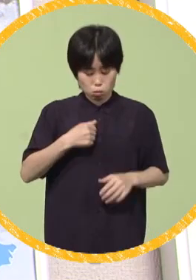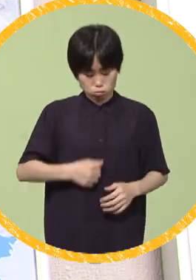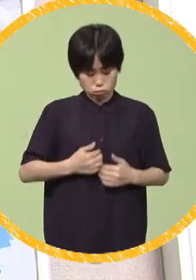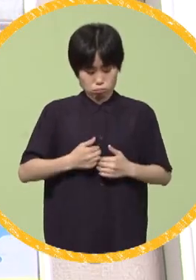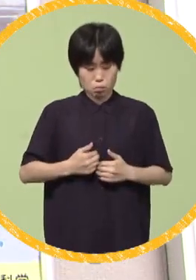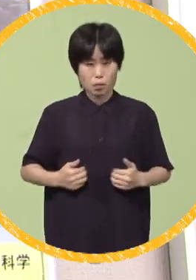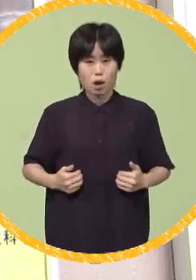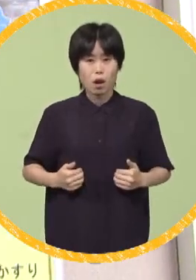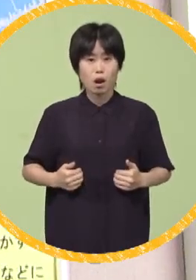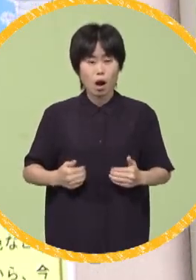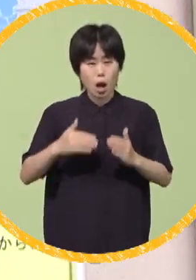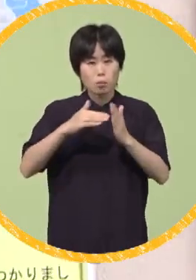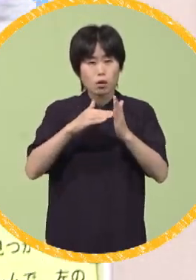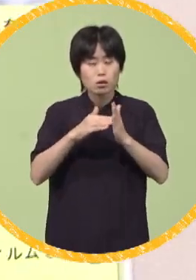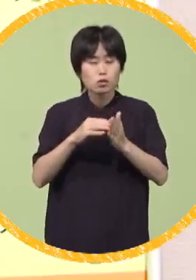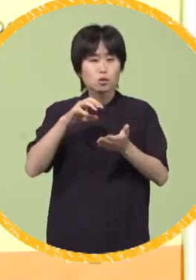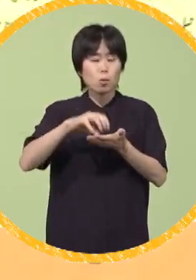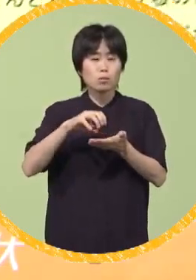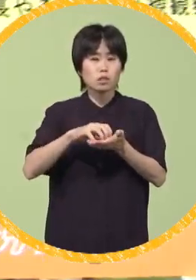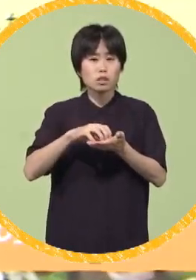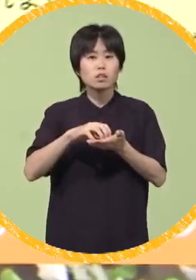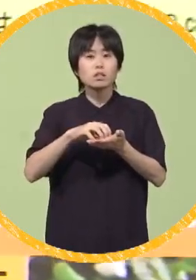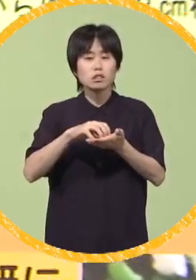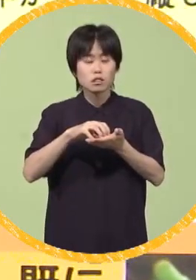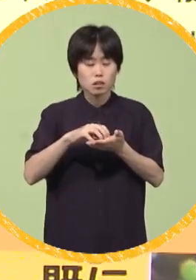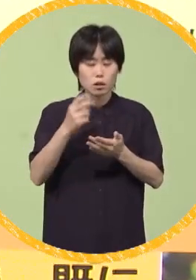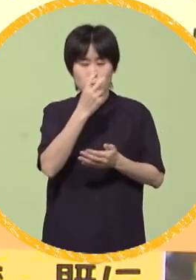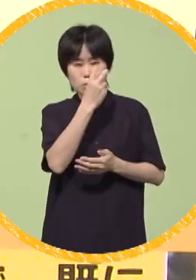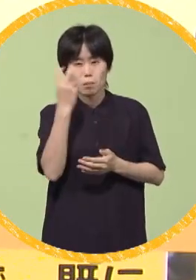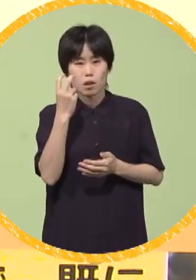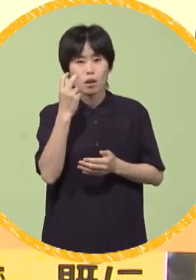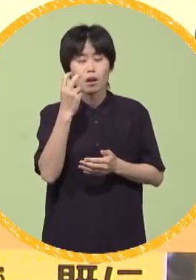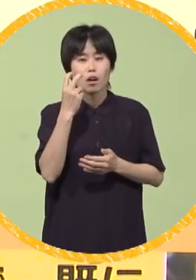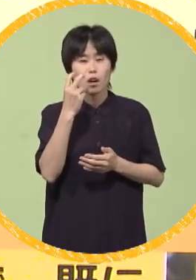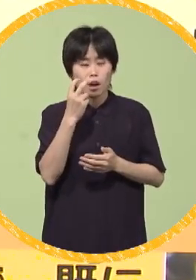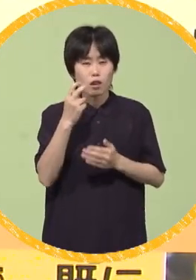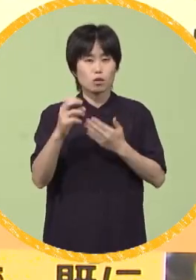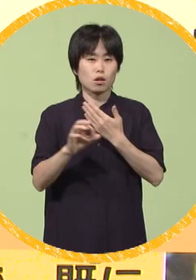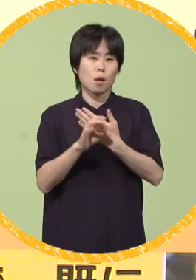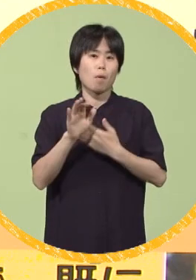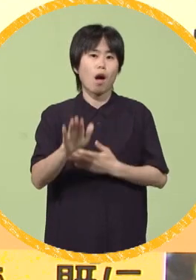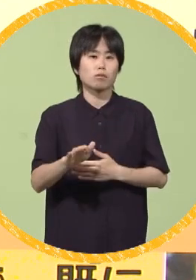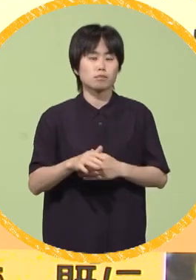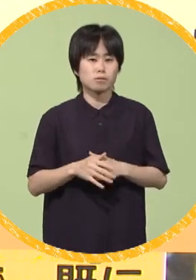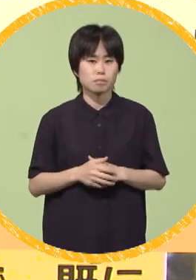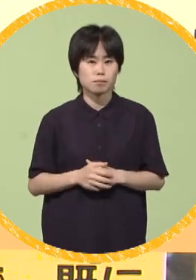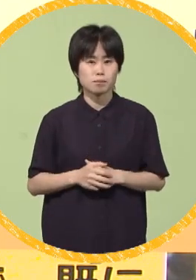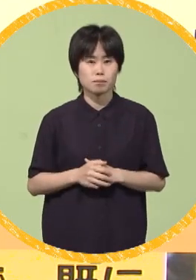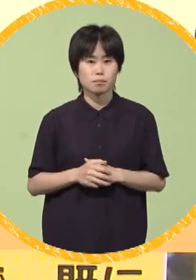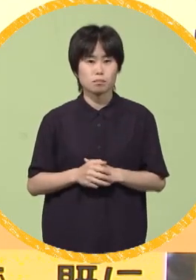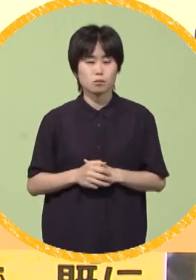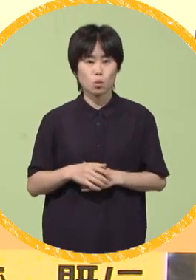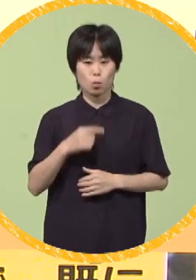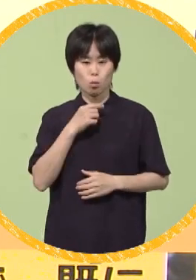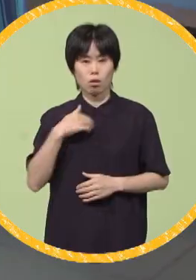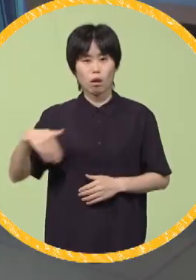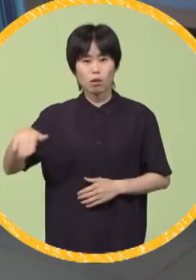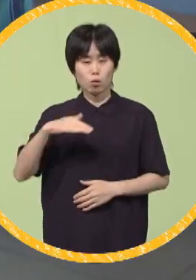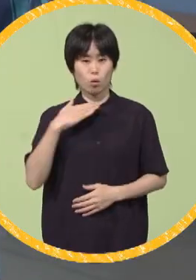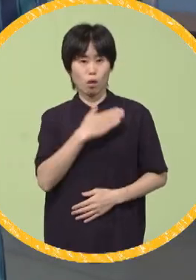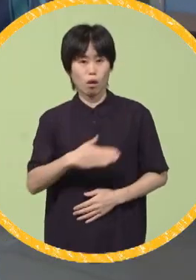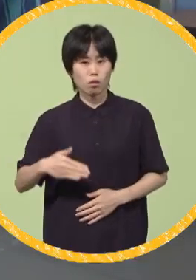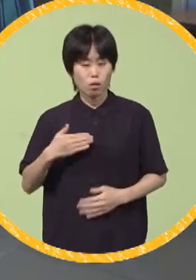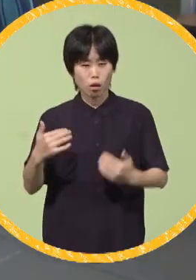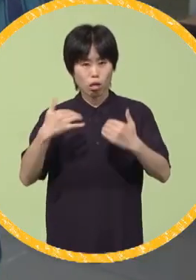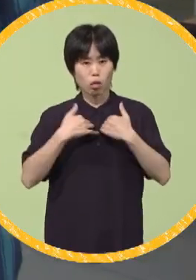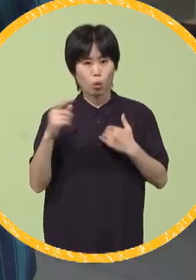こういったプラスチック、まあ、フィルムですね、はい、が見つかったっていう例もあります。 いや、まあ、でもこれ人体の影響っていうのはまだ分